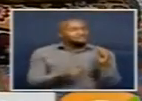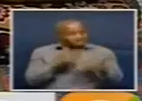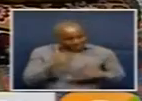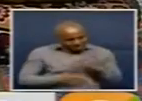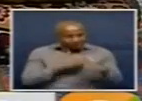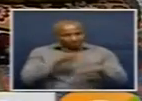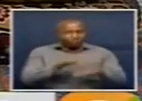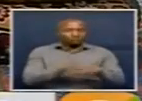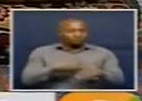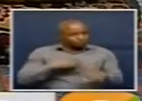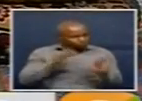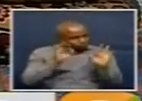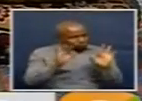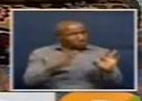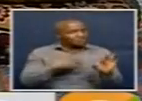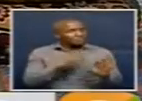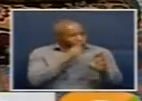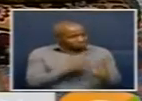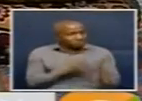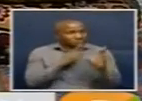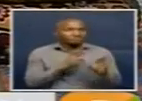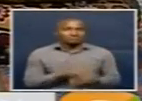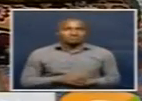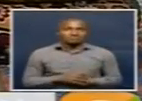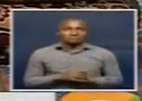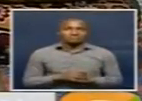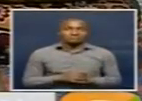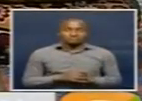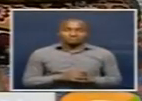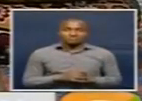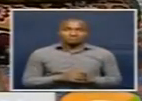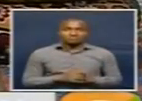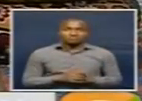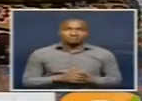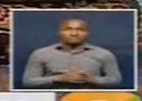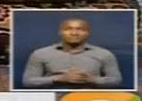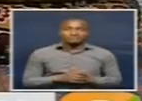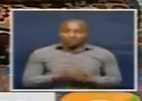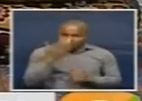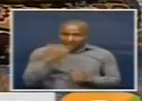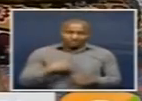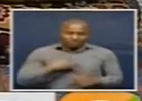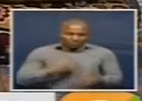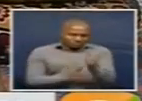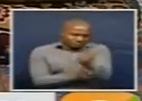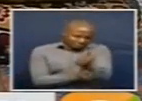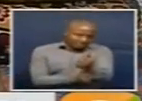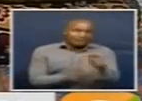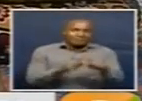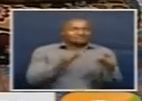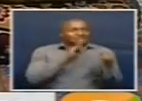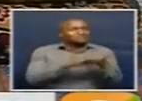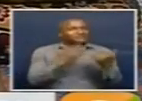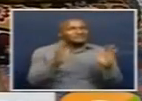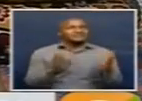vazi utakalolivaa. Lakini ukivaa vazi lenye halieleweki, hautaeleweka. Sasa kwa nini uvae vazi halieleweki na una mwenyewe?